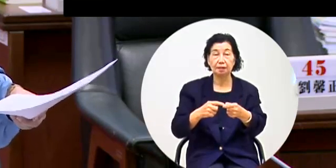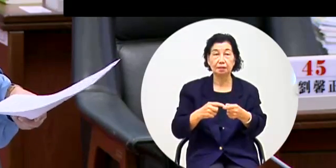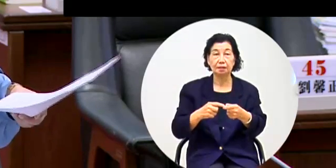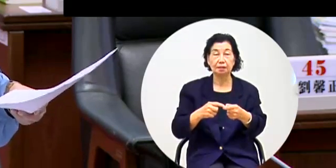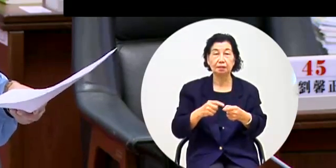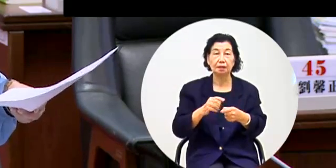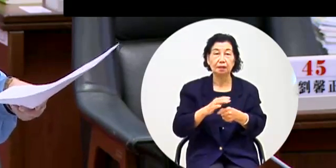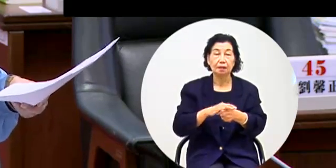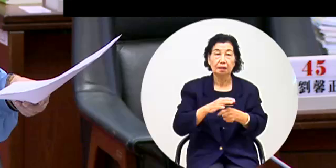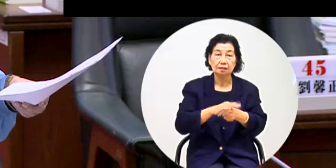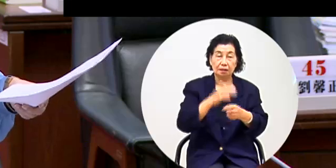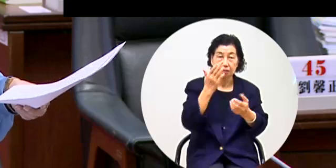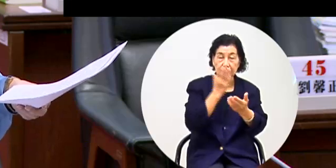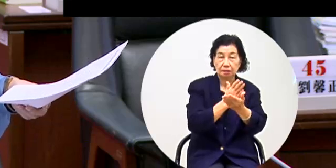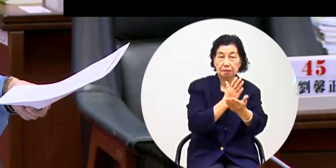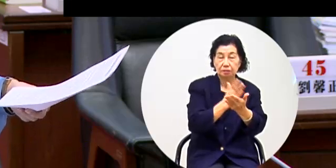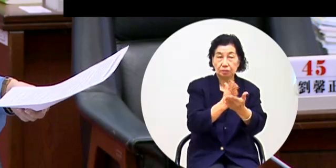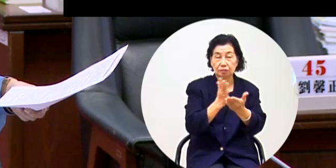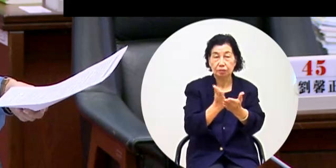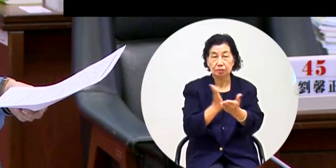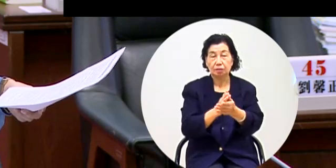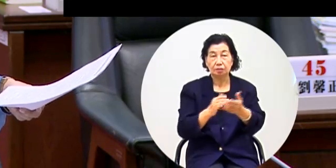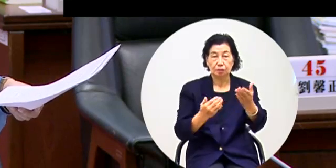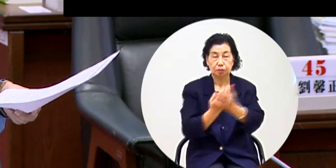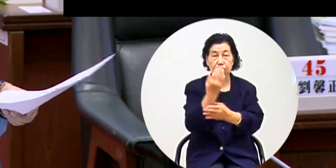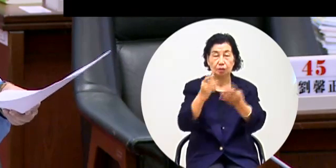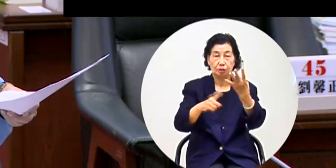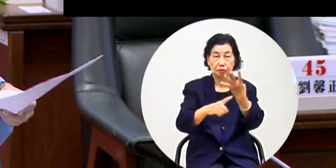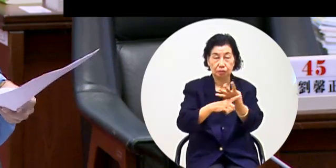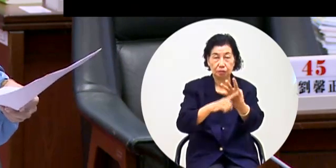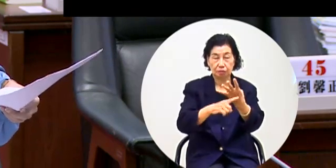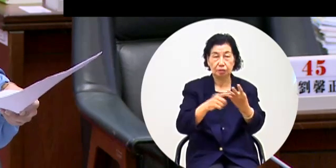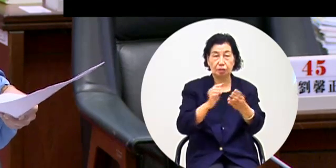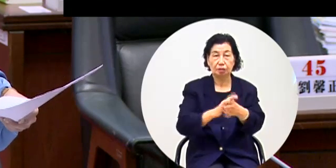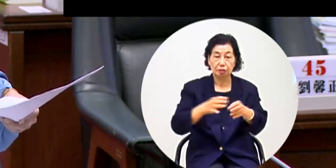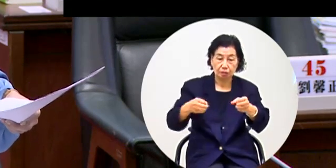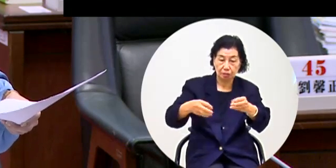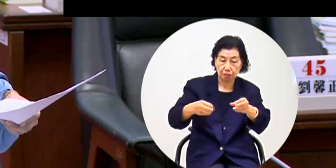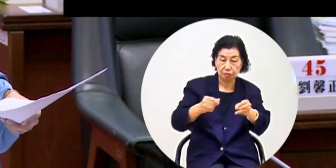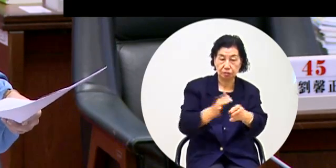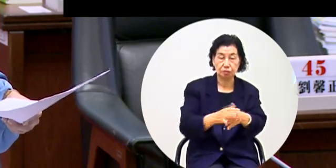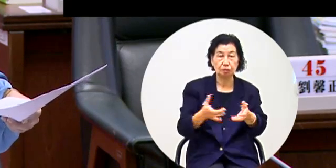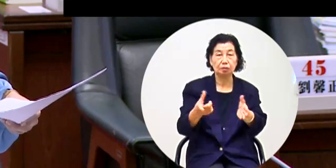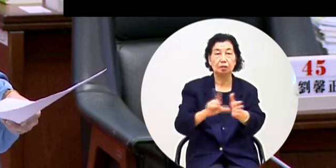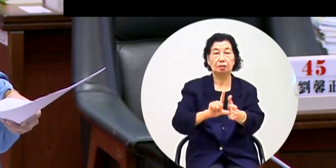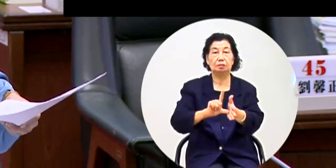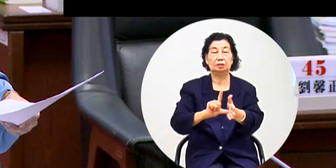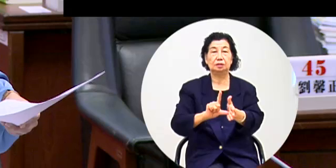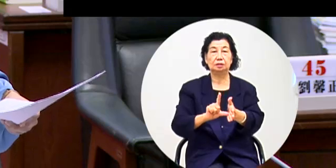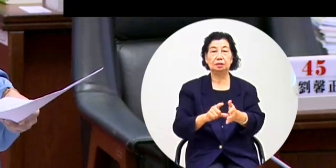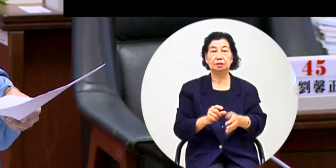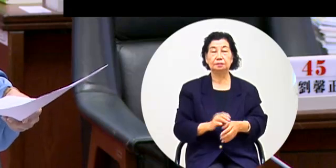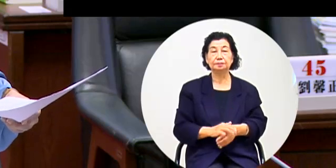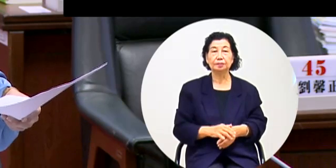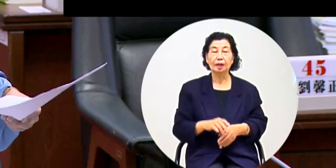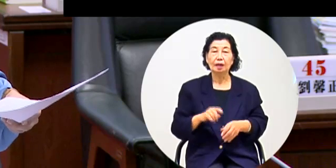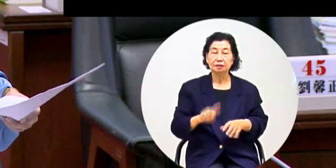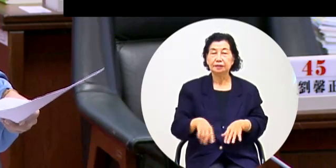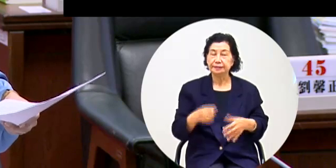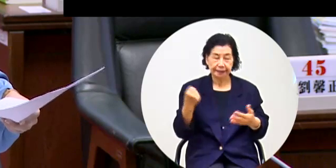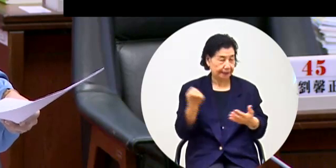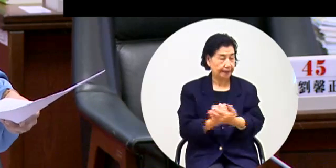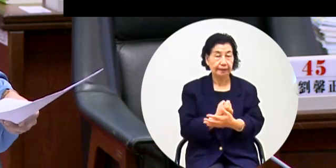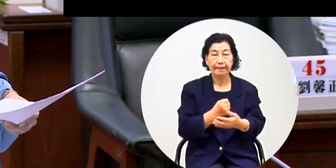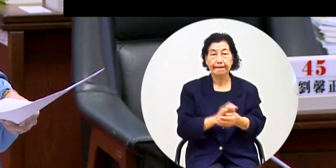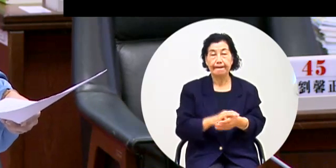向的讨论的话，那势必要来不及啊。但是很遗憾的就是说明年是一个选举年，这是我令